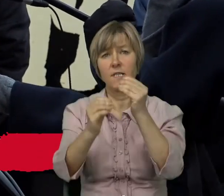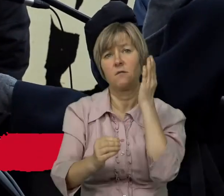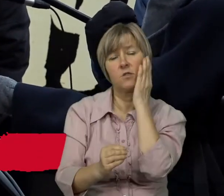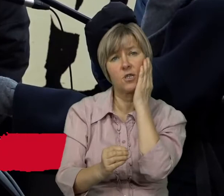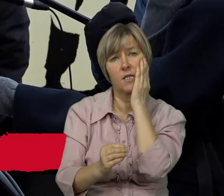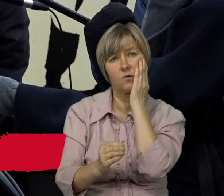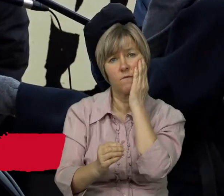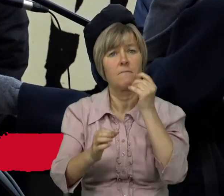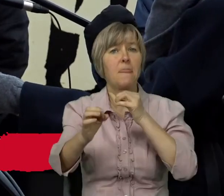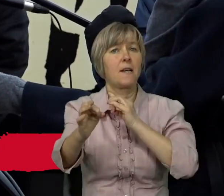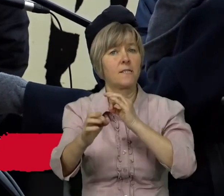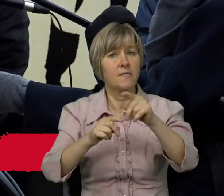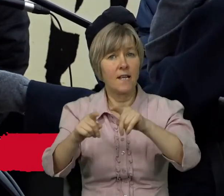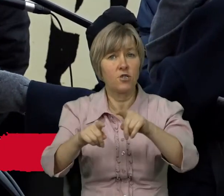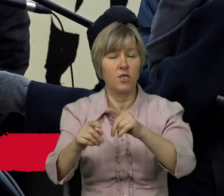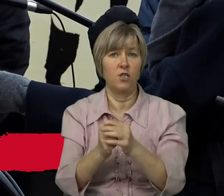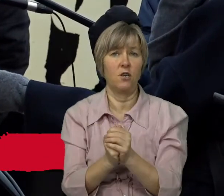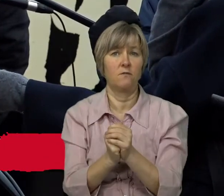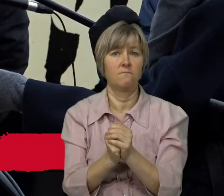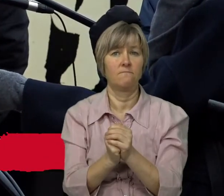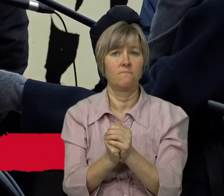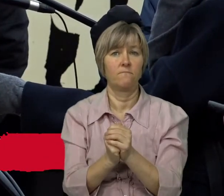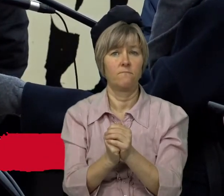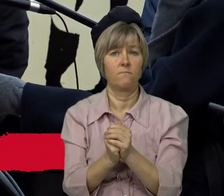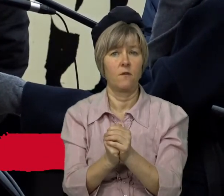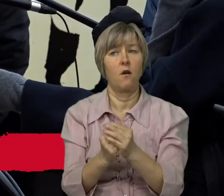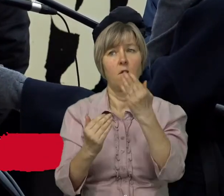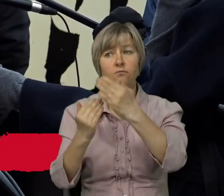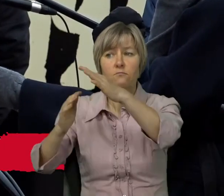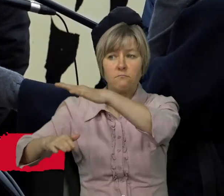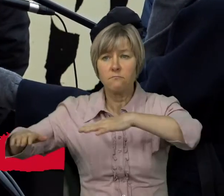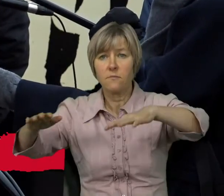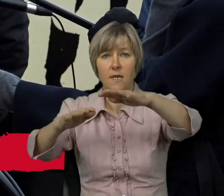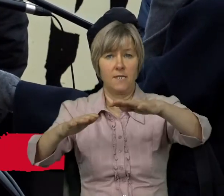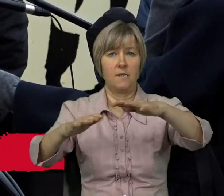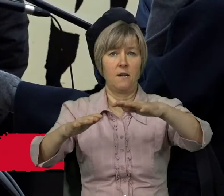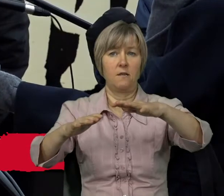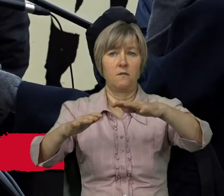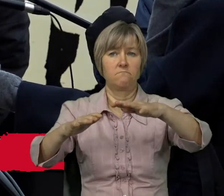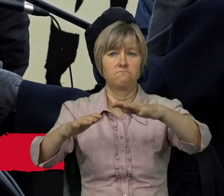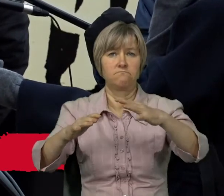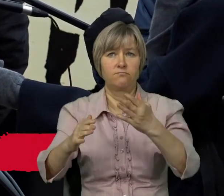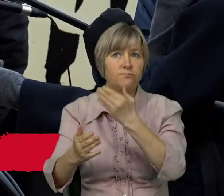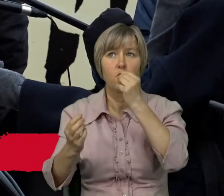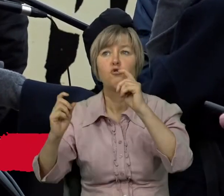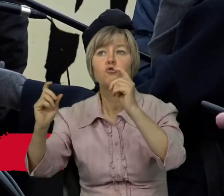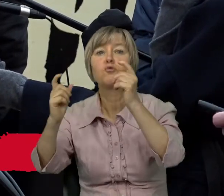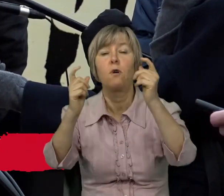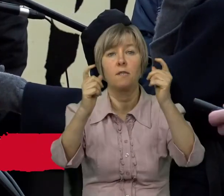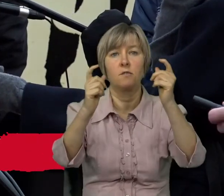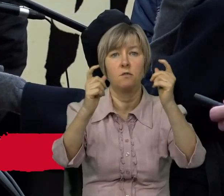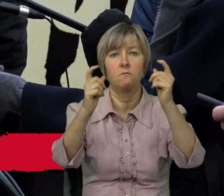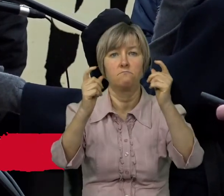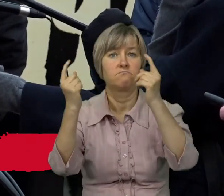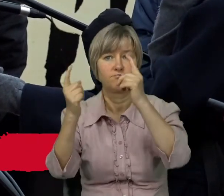sposób, wygaszając w takich miejscach, żeby nie powodować żadnego zagrożenia dla